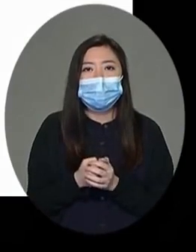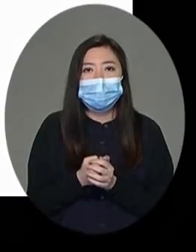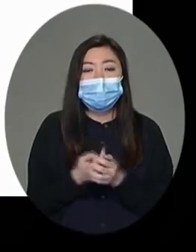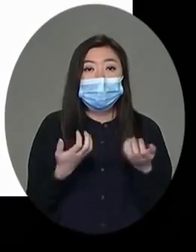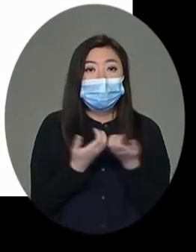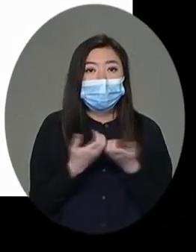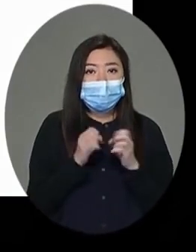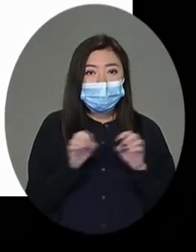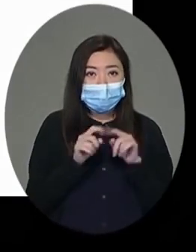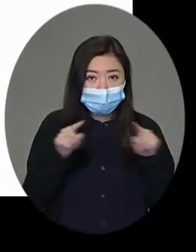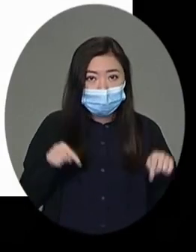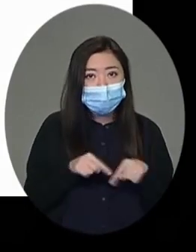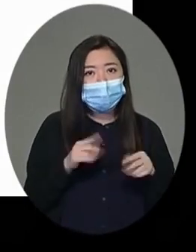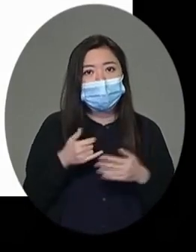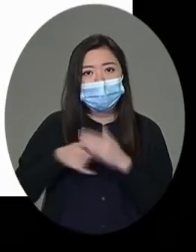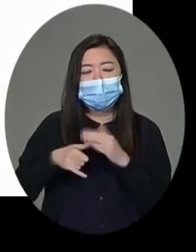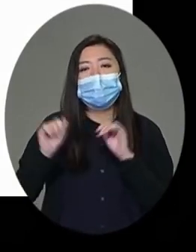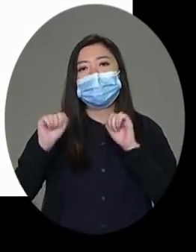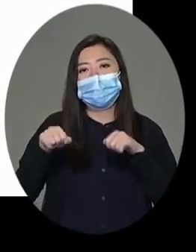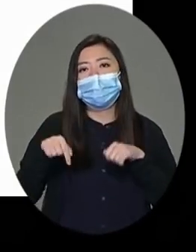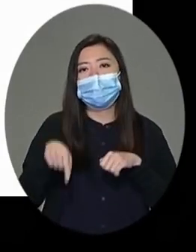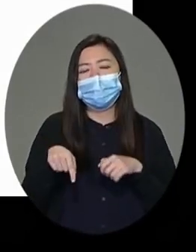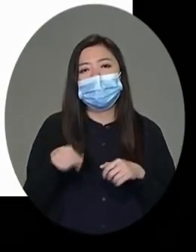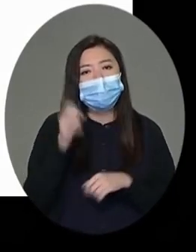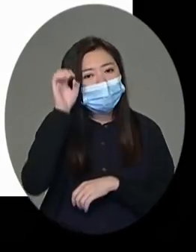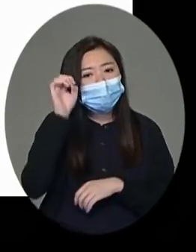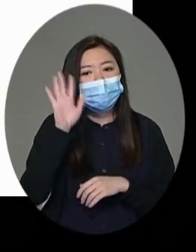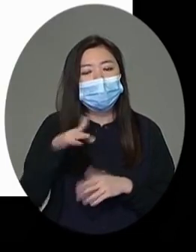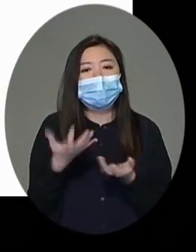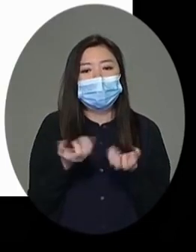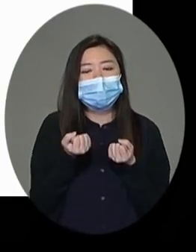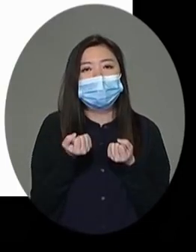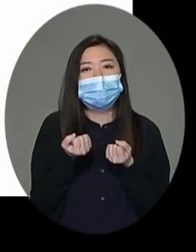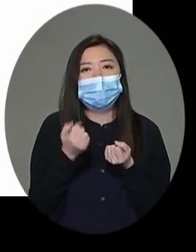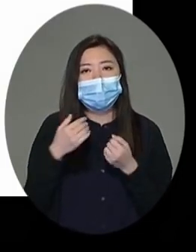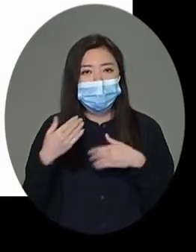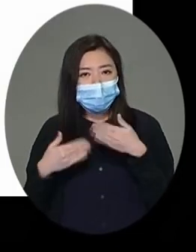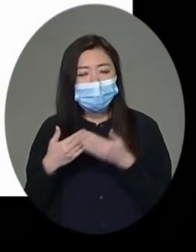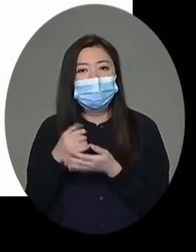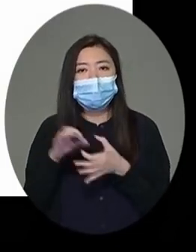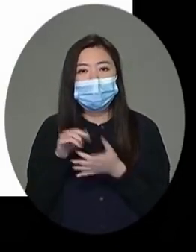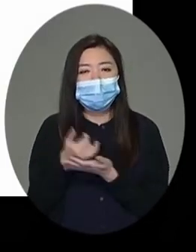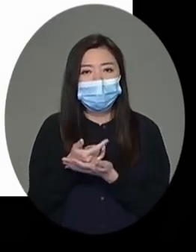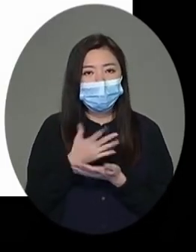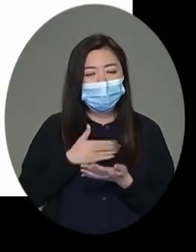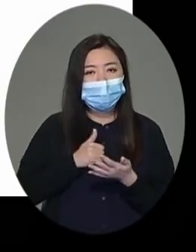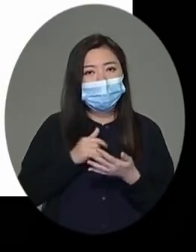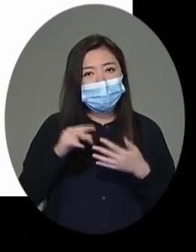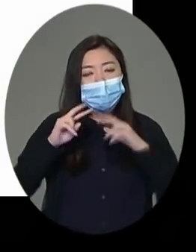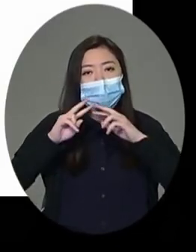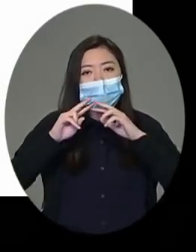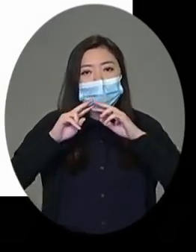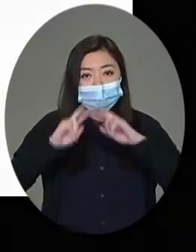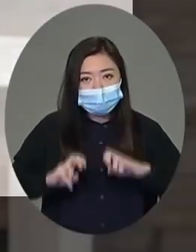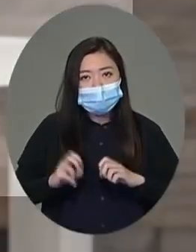雖然在審計報告入面，入境處同意相關建議，並且承諾進一步檢視個案和改善調